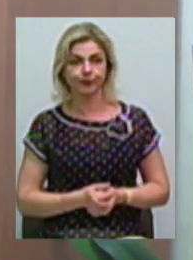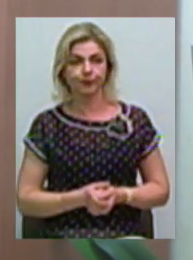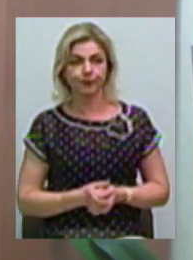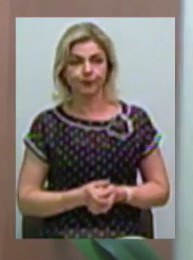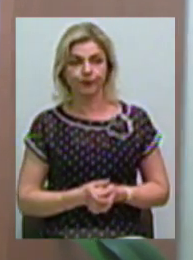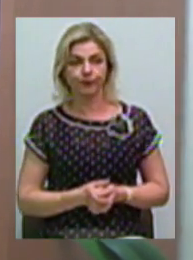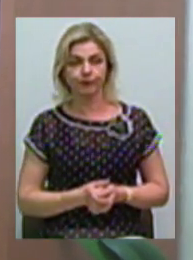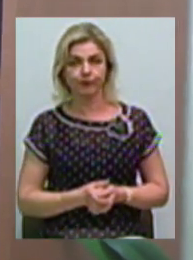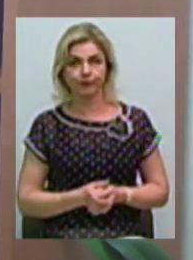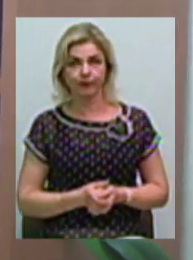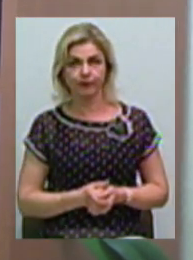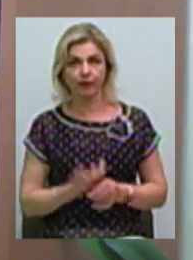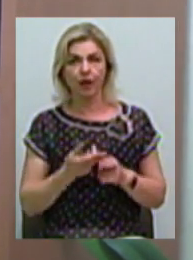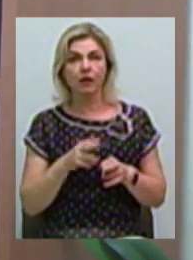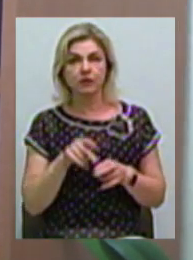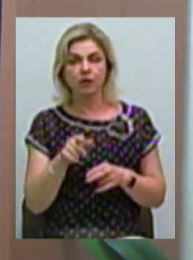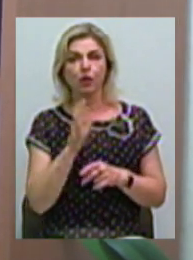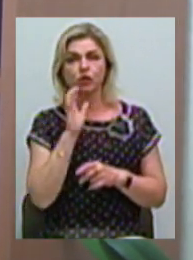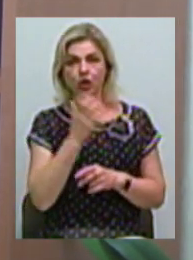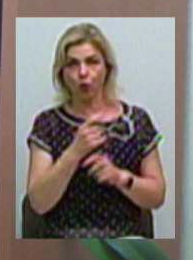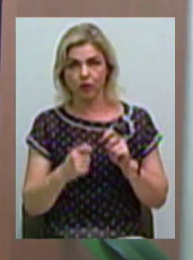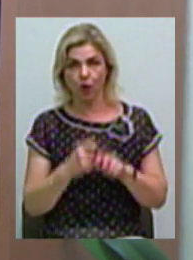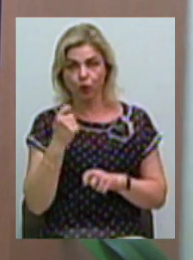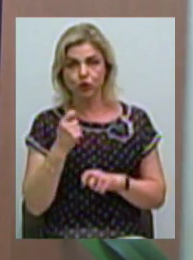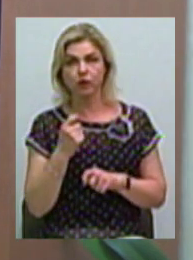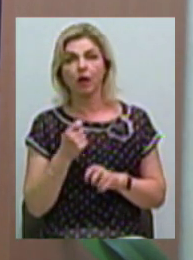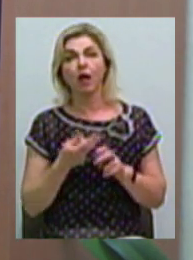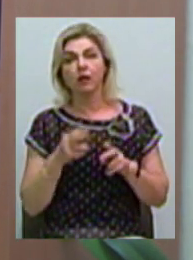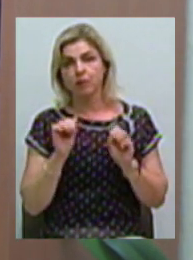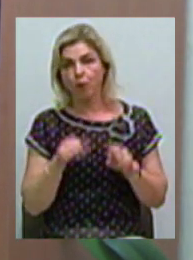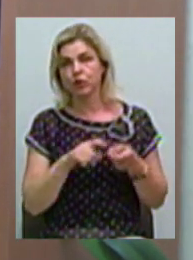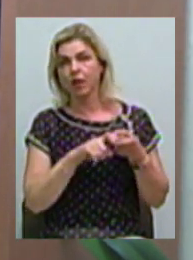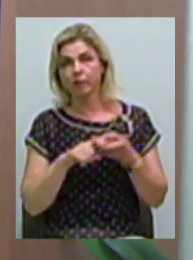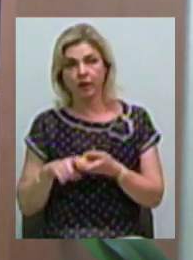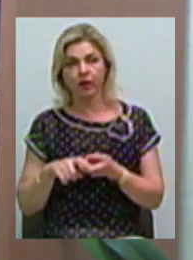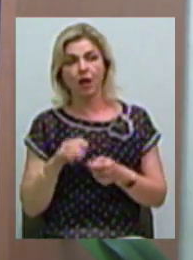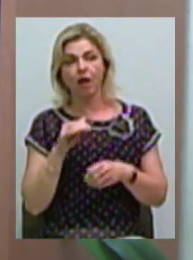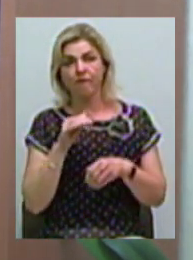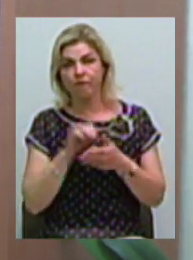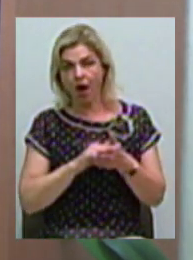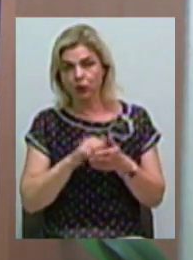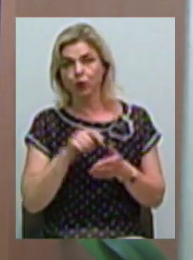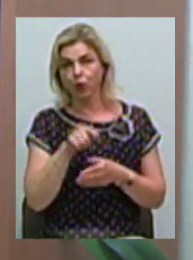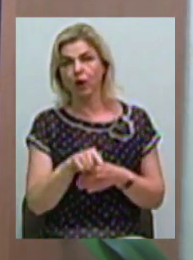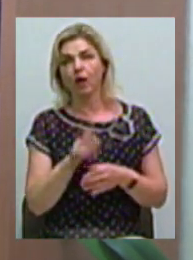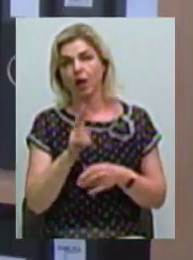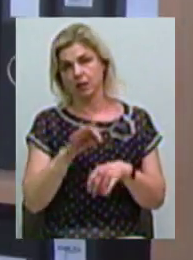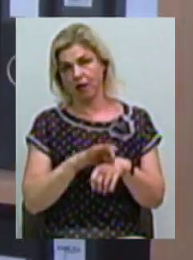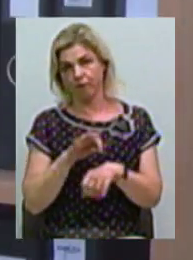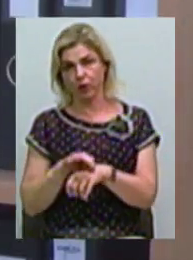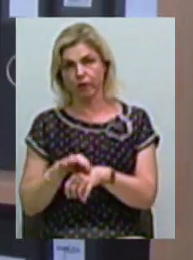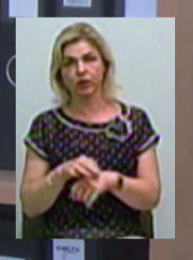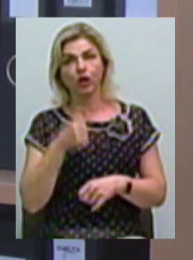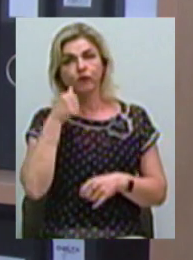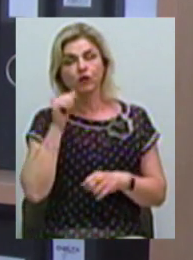є дуже серйозне таке порушення, яке може призвести, саме фактор, який може призвести до захворювання. Вчора